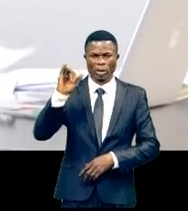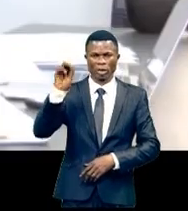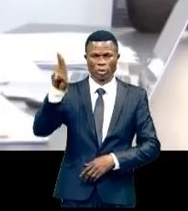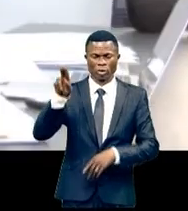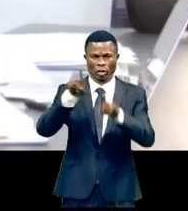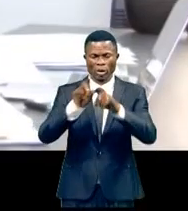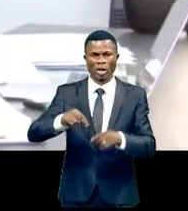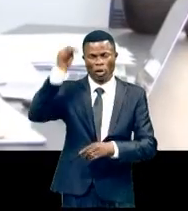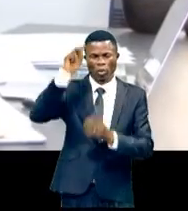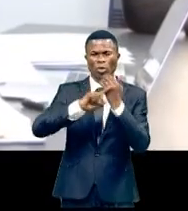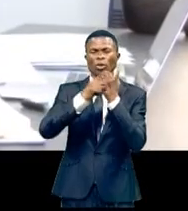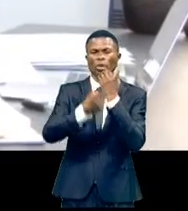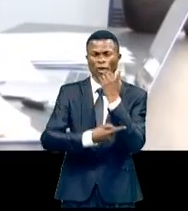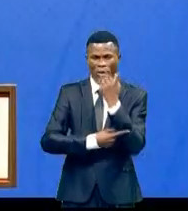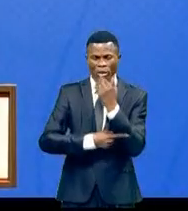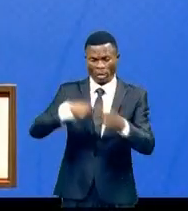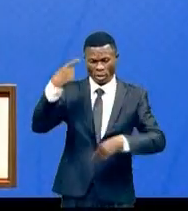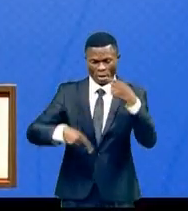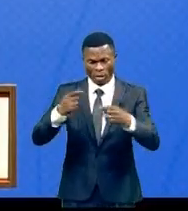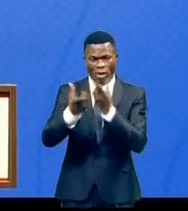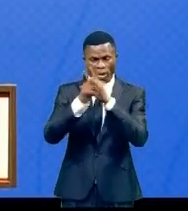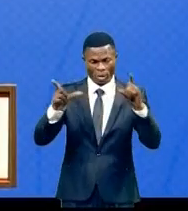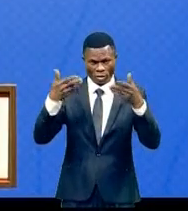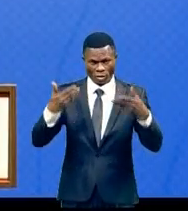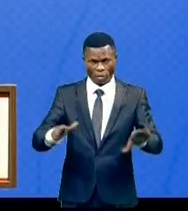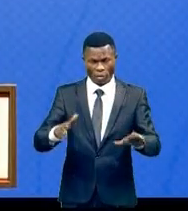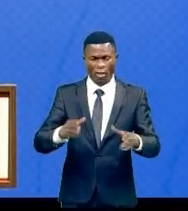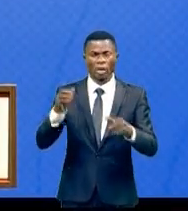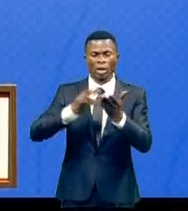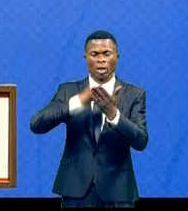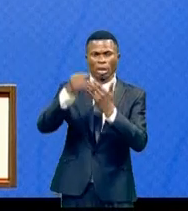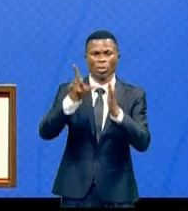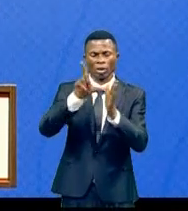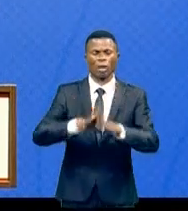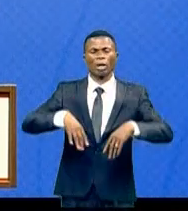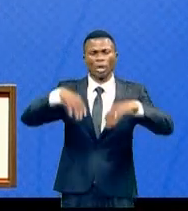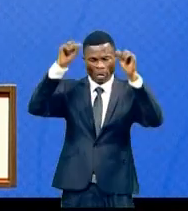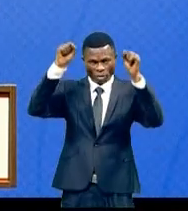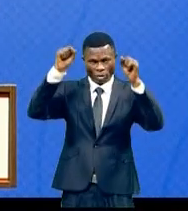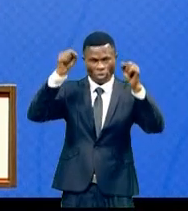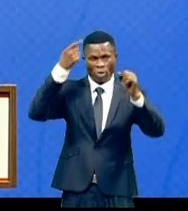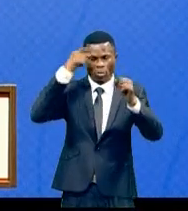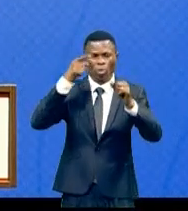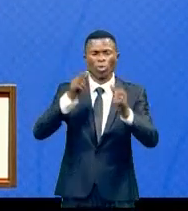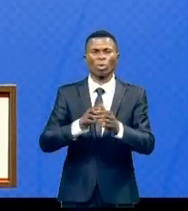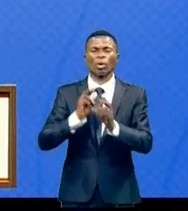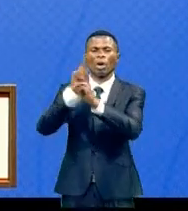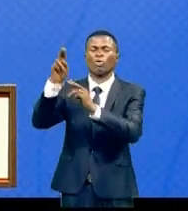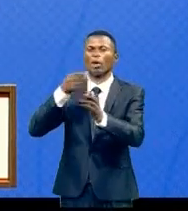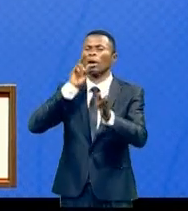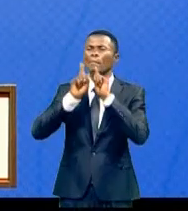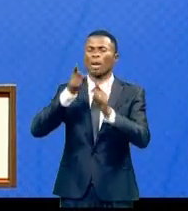du Nord-Kivu. Après débat et délibération, ces projets de loi a été adopté pour envoi au Parlement.